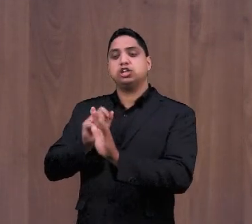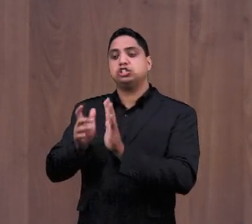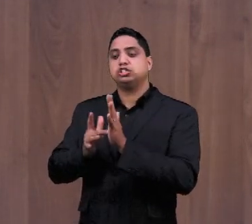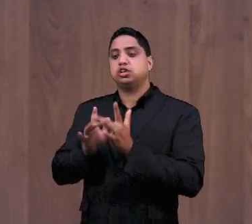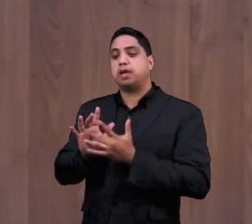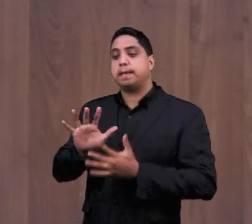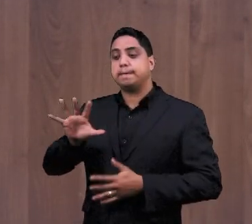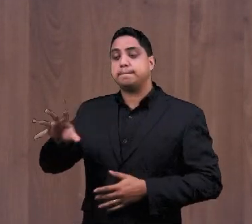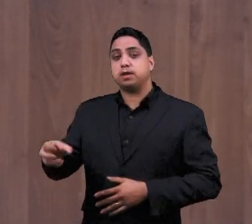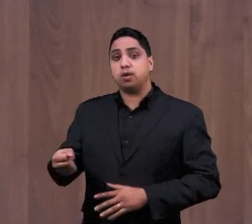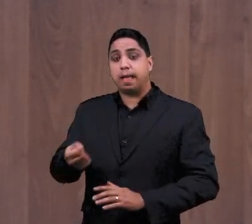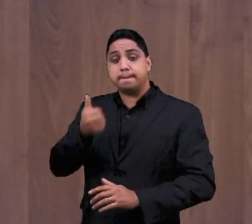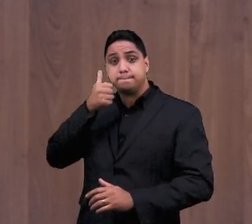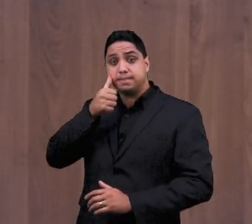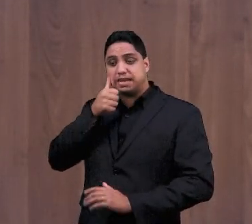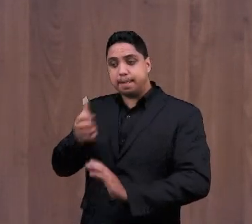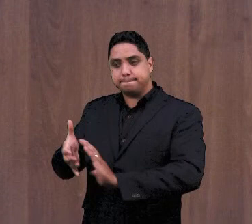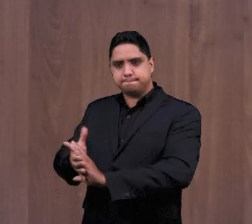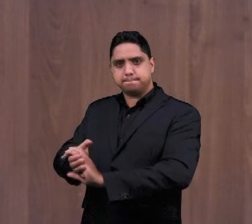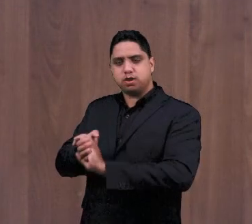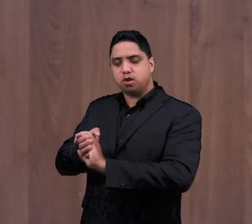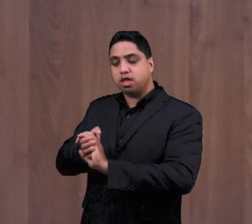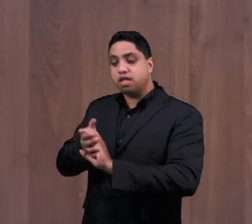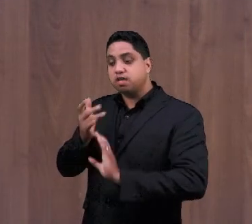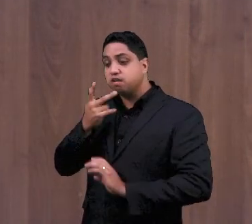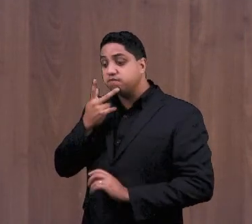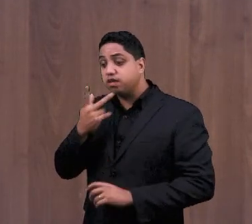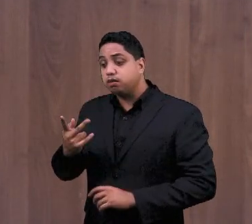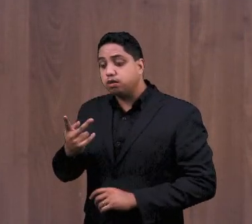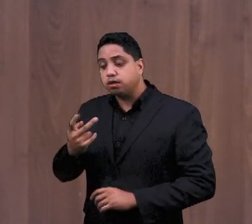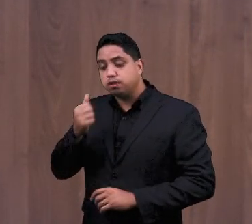pris la main de la jeune fille et a dit,